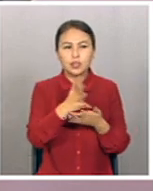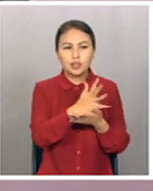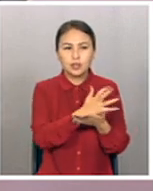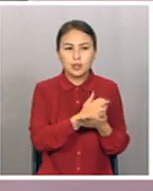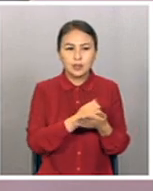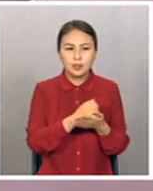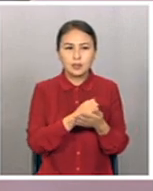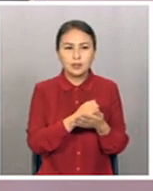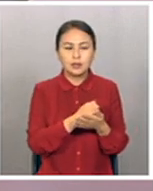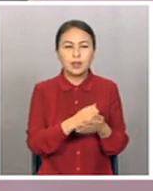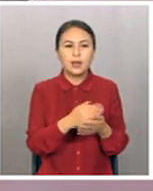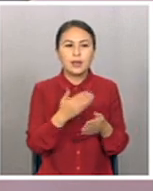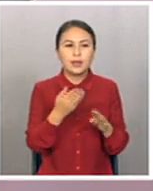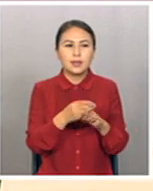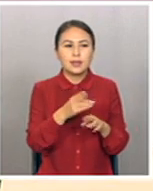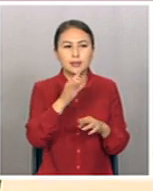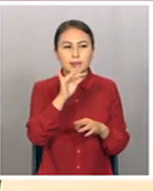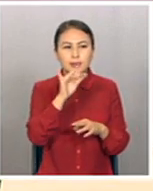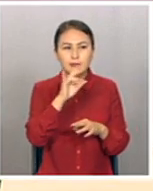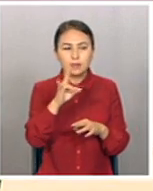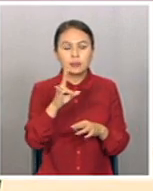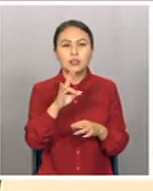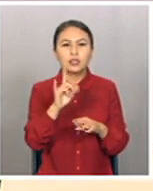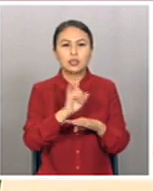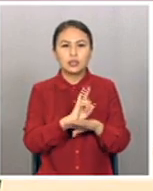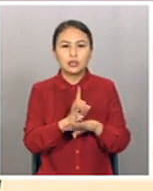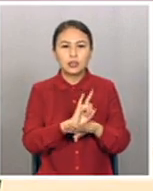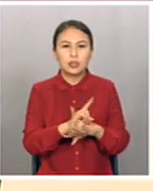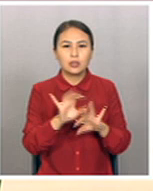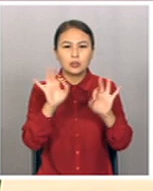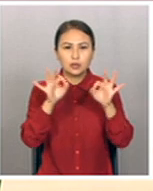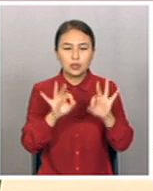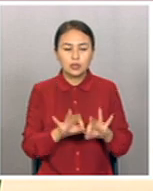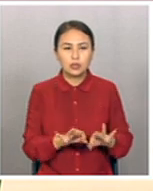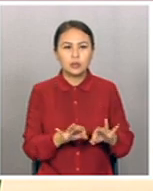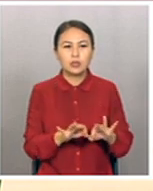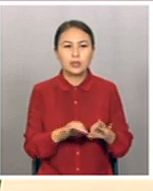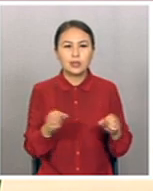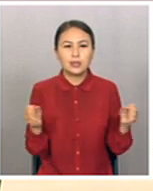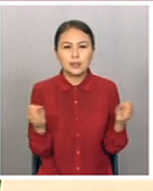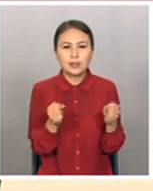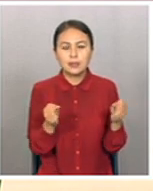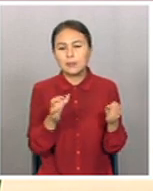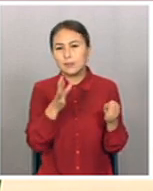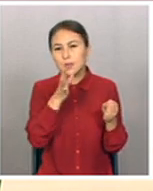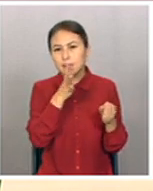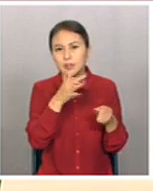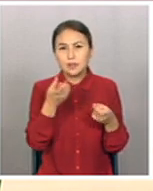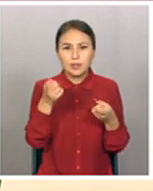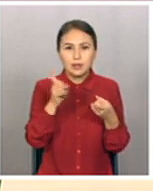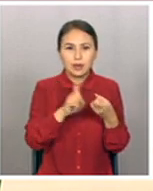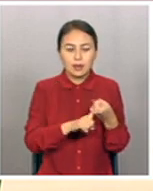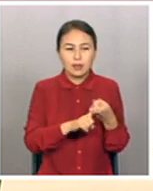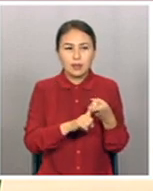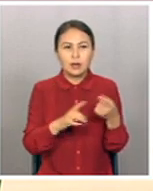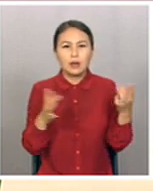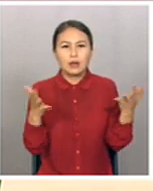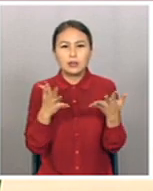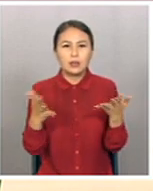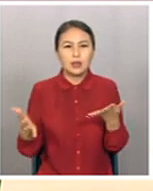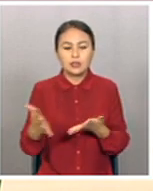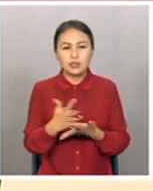болса, тиін мен тышқан күзде қыс мезгіліне қарай қандай азық жинайды?